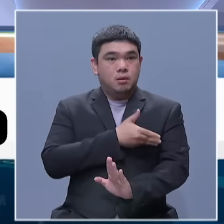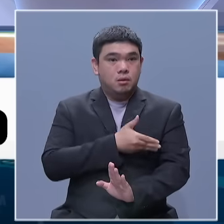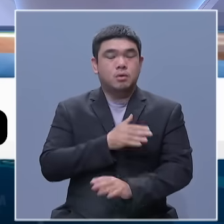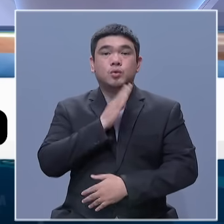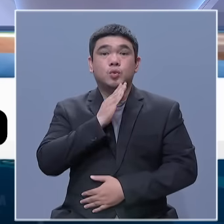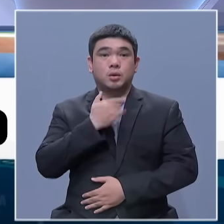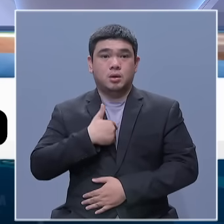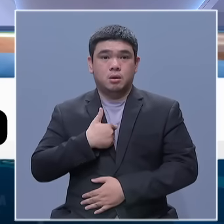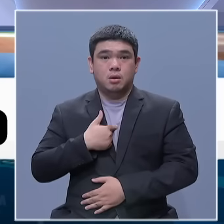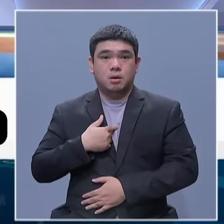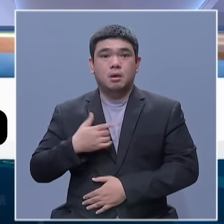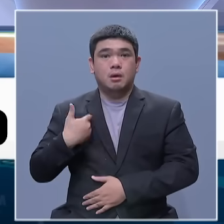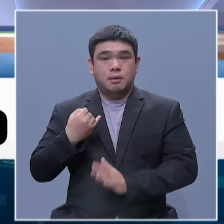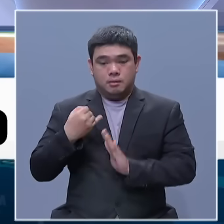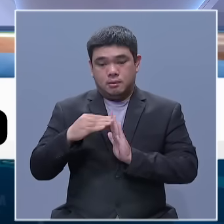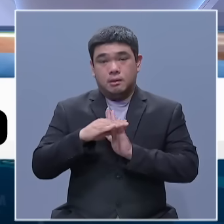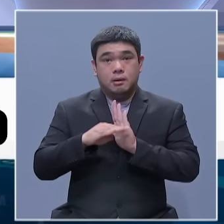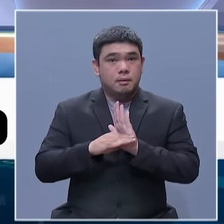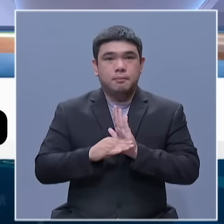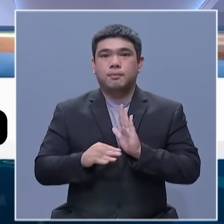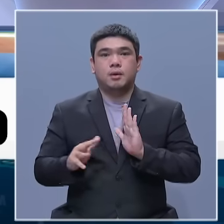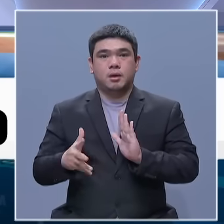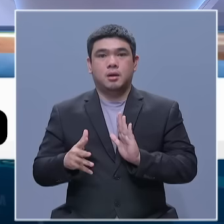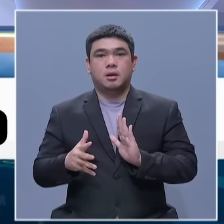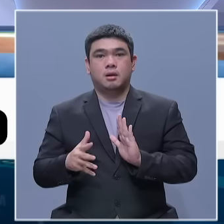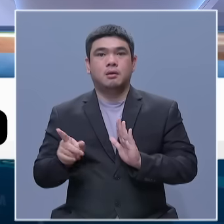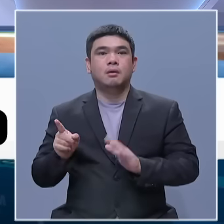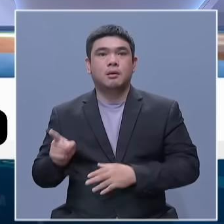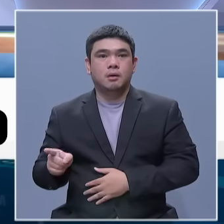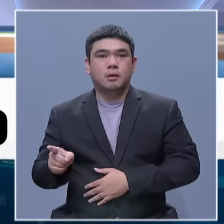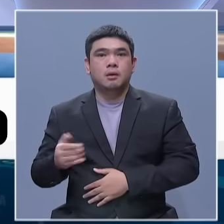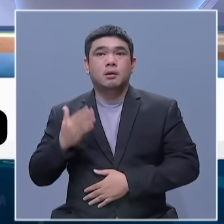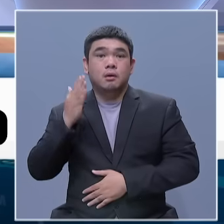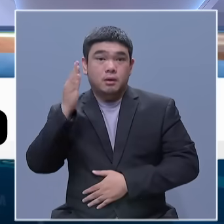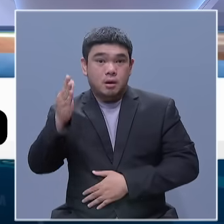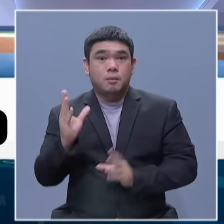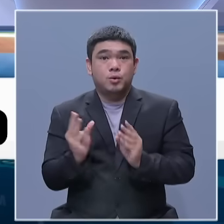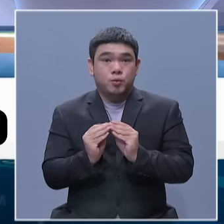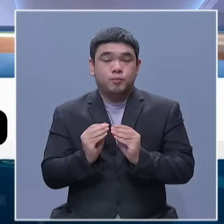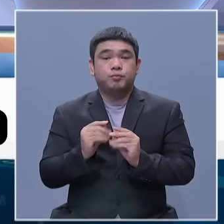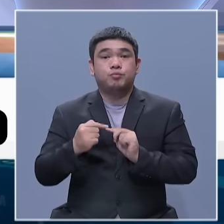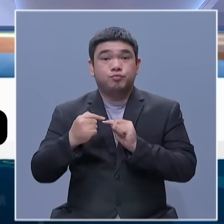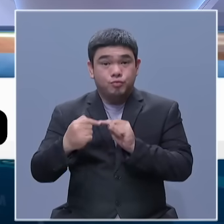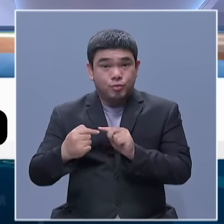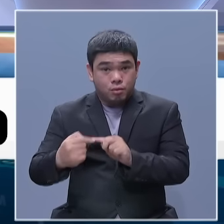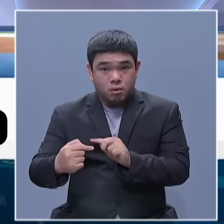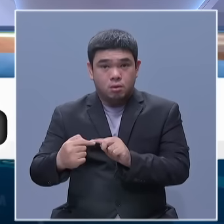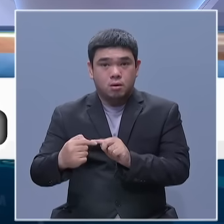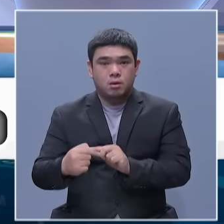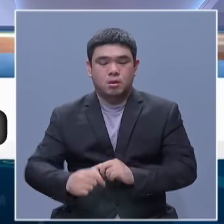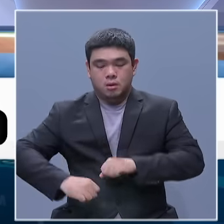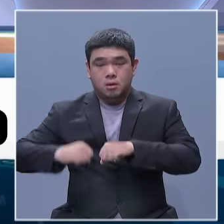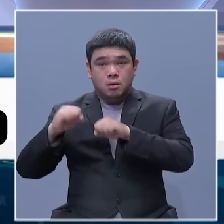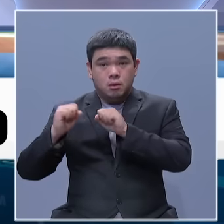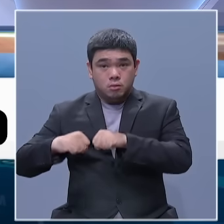ถ้าสมมุติว่าไม่มีกระบวนการนี้ออกมาจากส.ส.ปูอัดเดี๋ยวอาจจะมีการเรียกประชุมอีกเพื่อที่จะได้ลงมติ